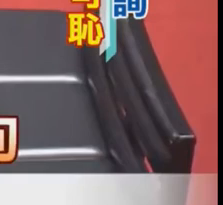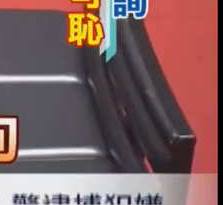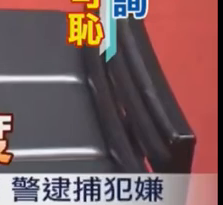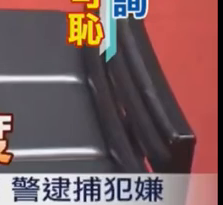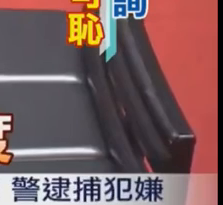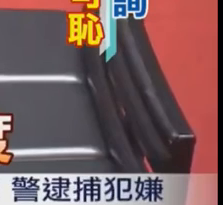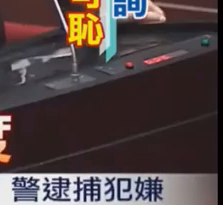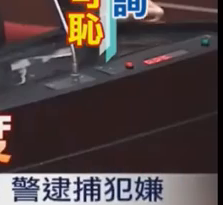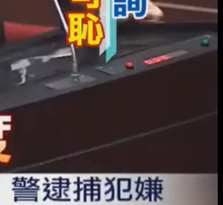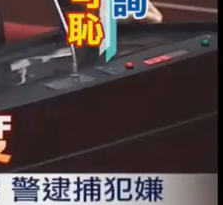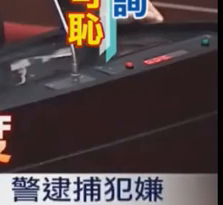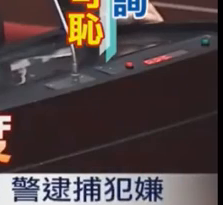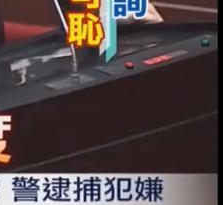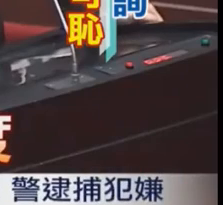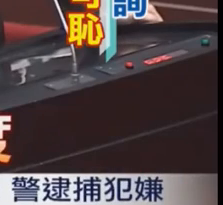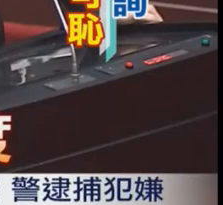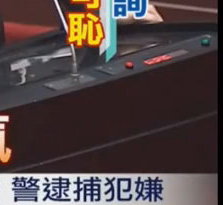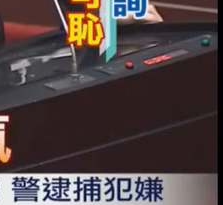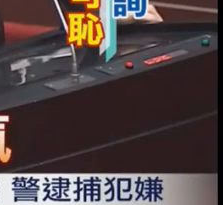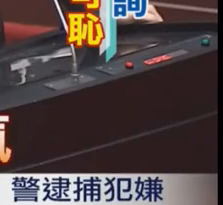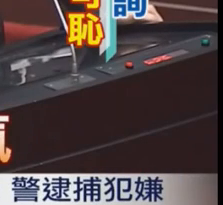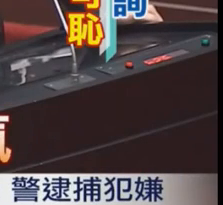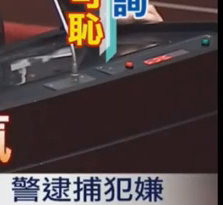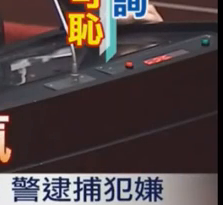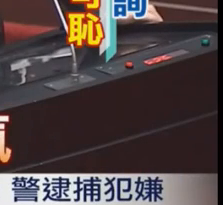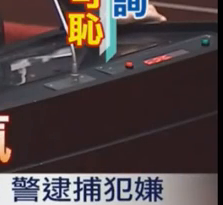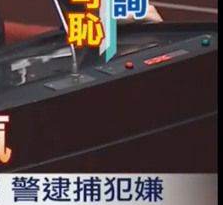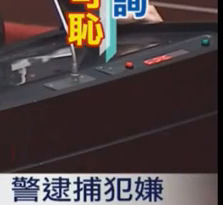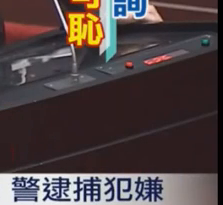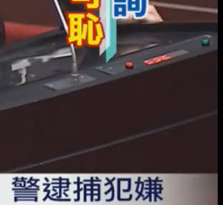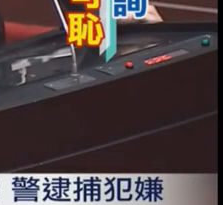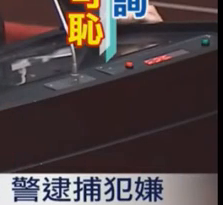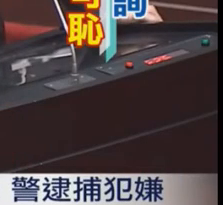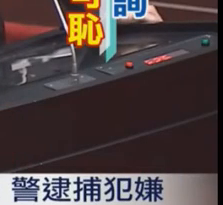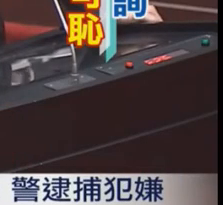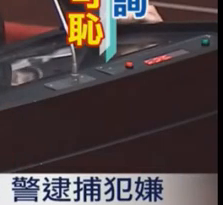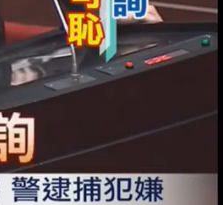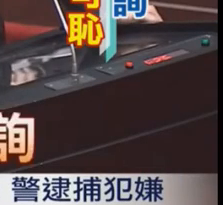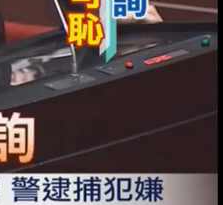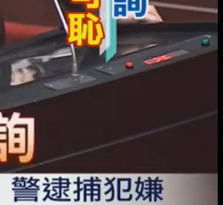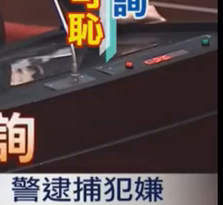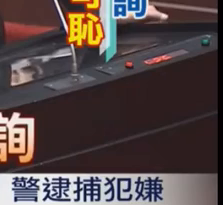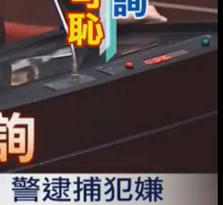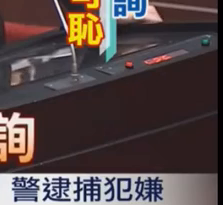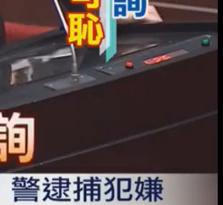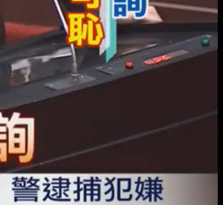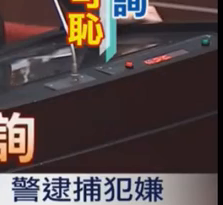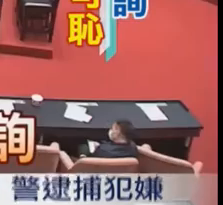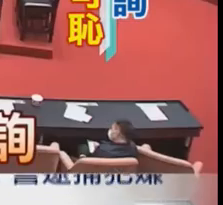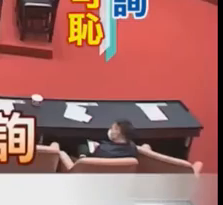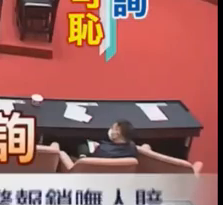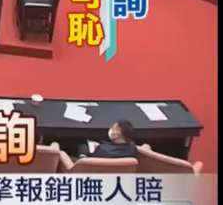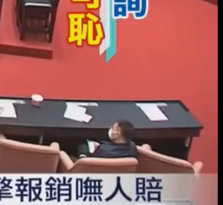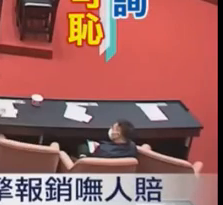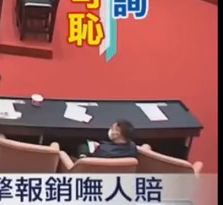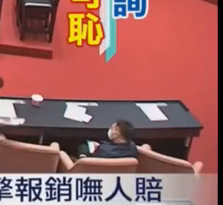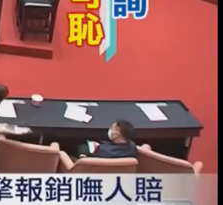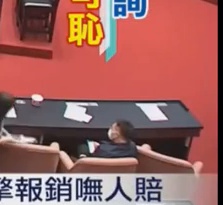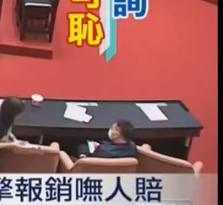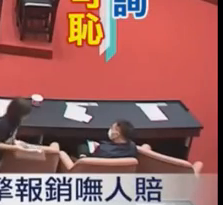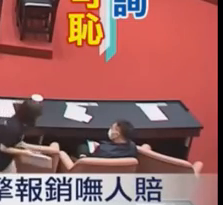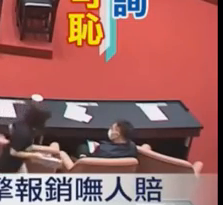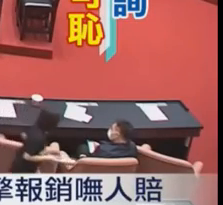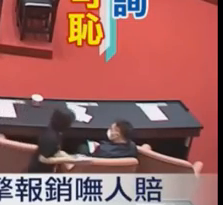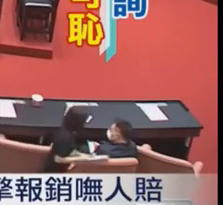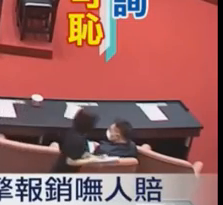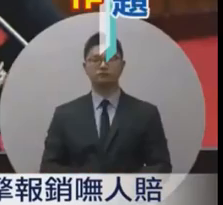我反问三句。苏贞昌备询台上态度让蒋万安都动了火气，会攻击性这么强，难道是蓝伟的轮番质询踩